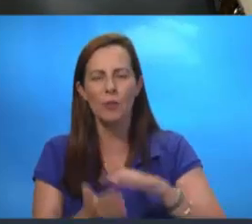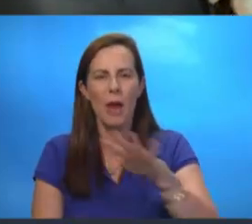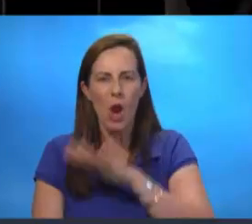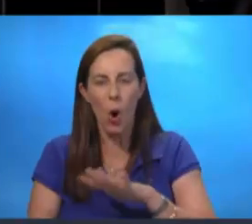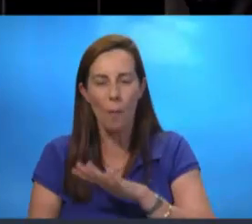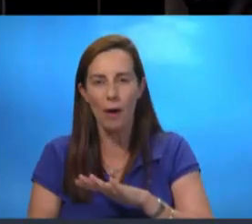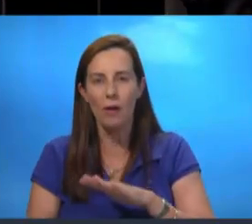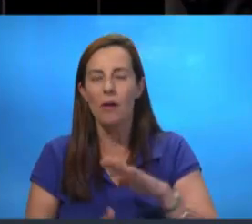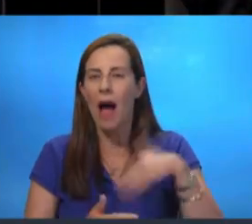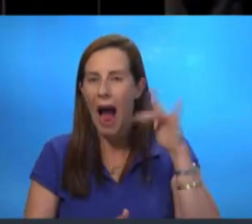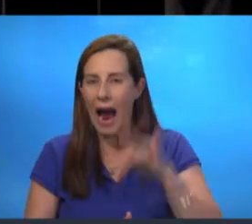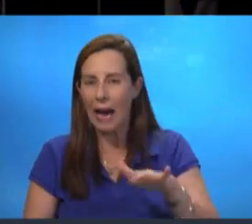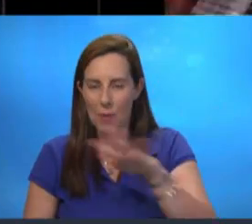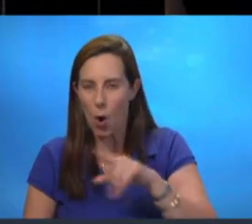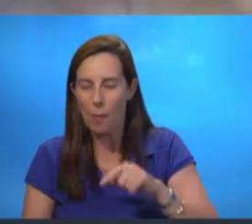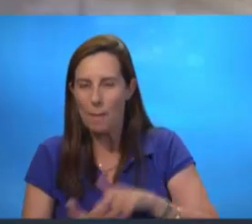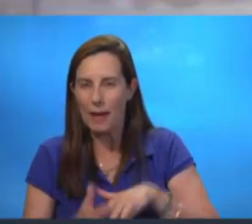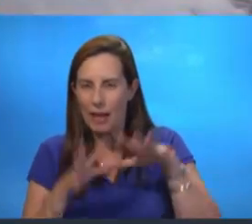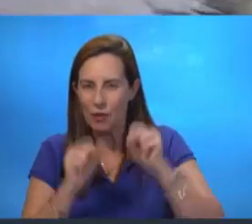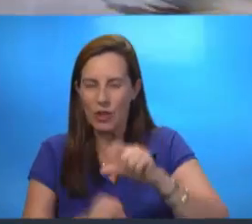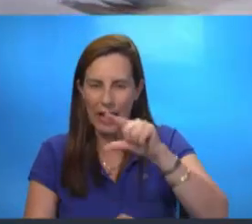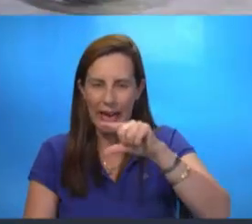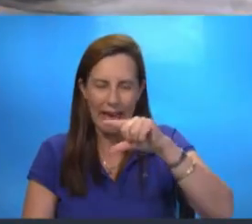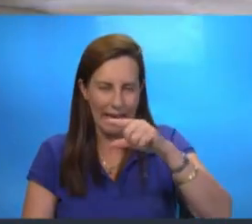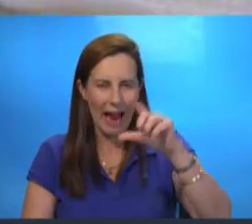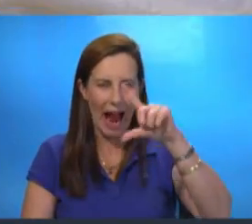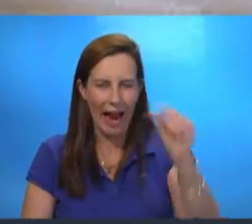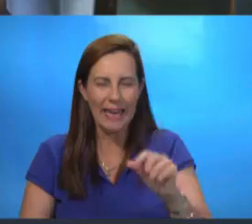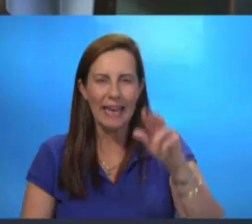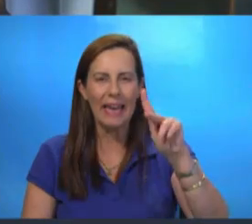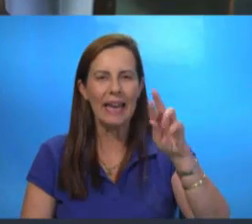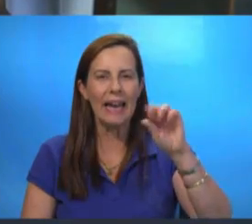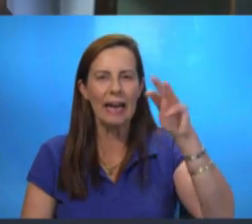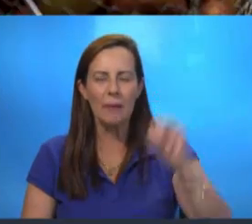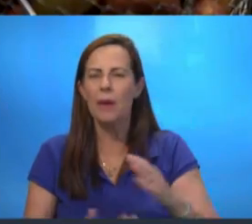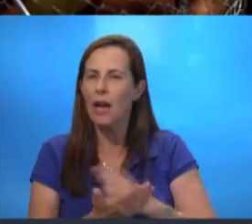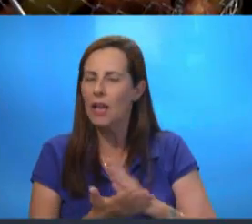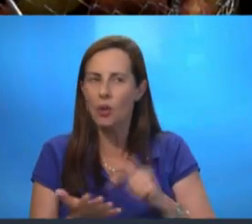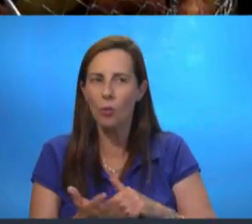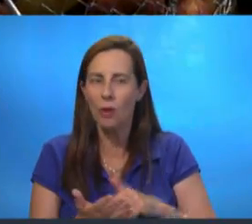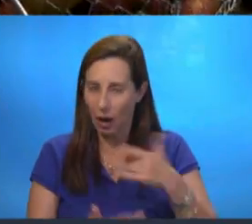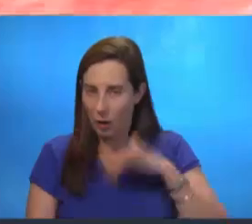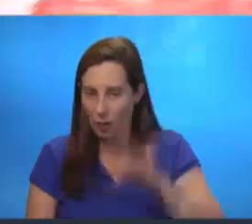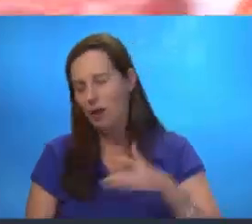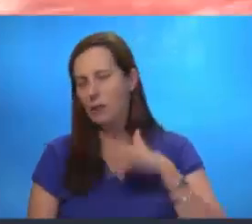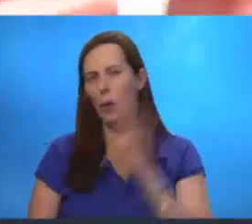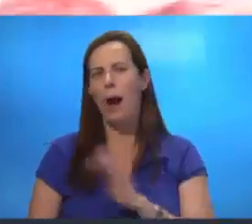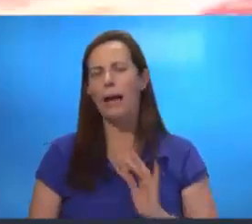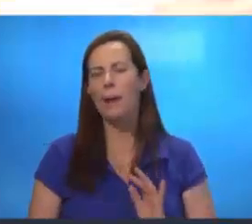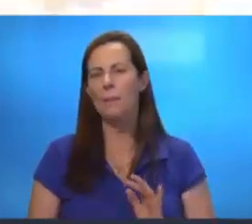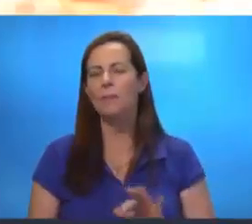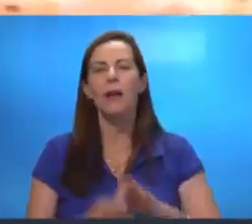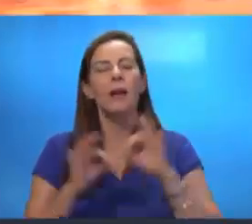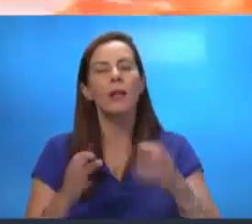החרם האירופי על רוסיה בעקבות כיבוש חצי האי הביא את הרוסים להחלטה. אם אתם מחרימים, אז גם אנחנו. והתחילו